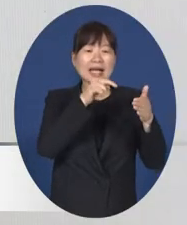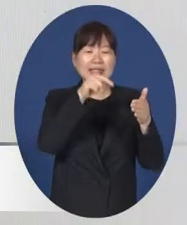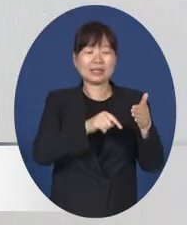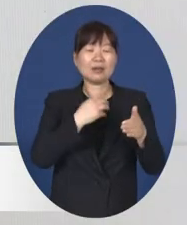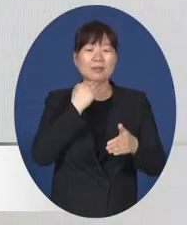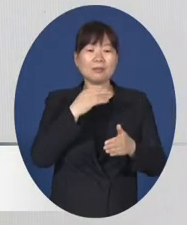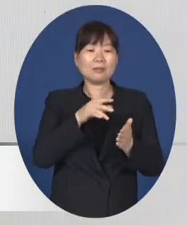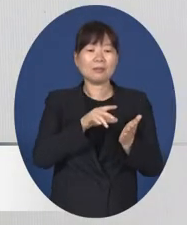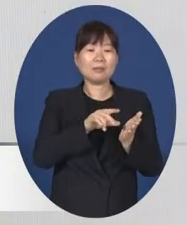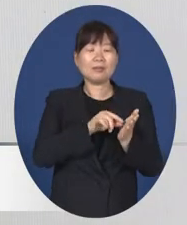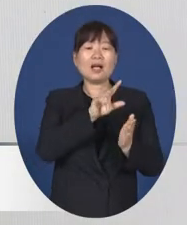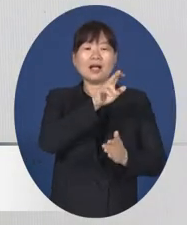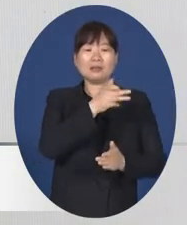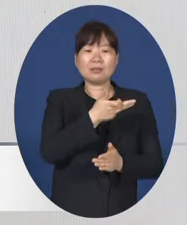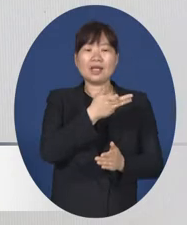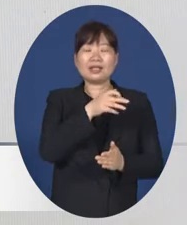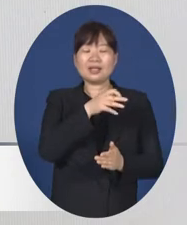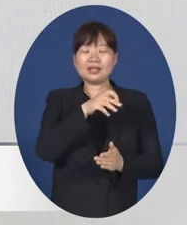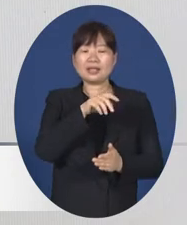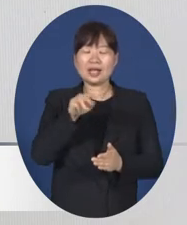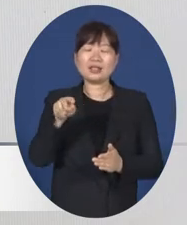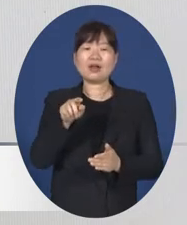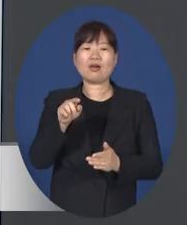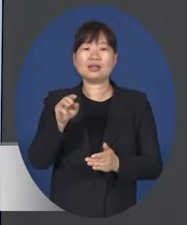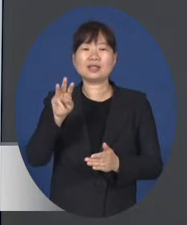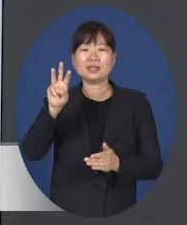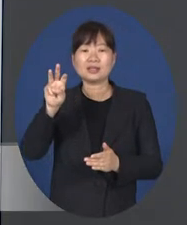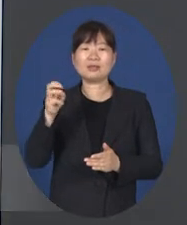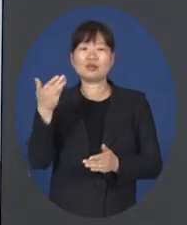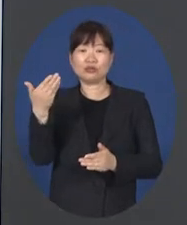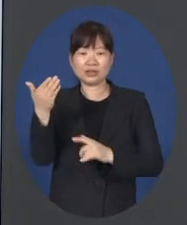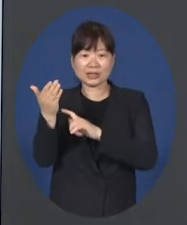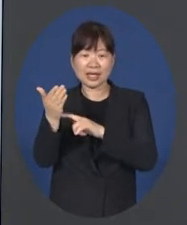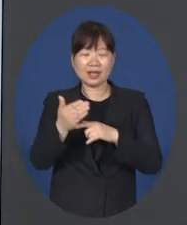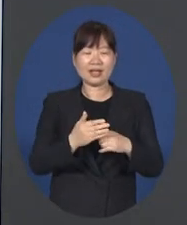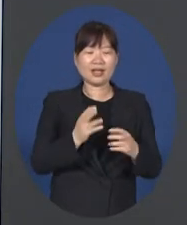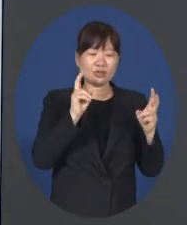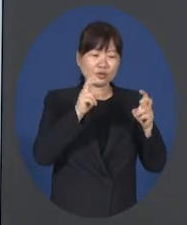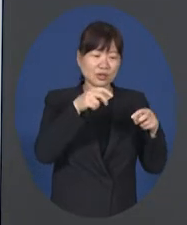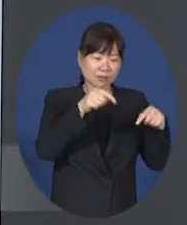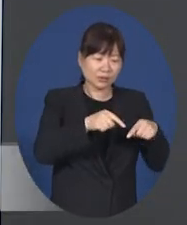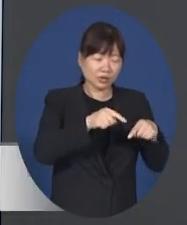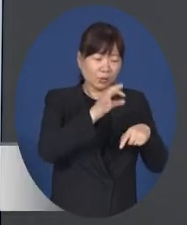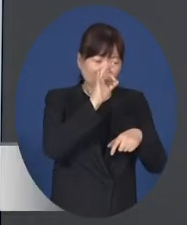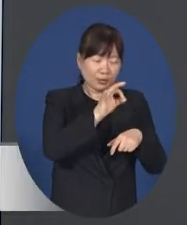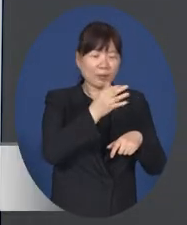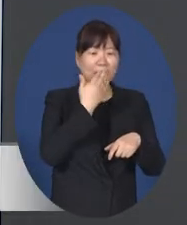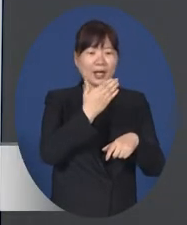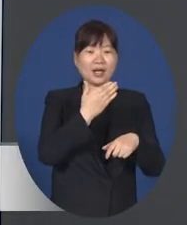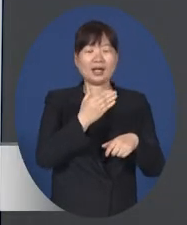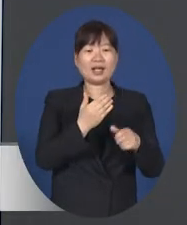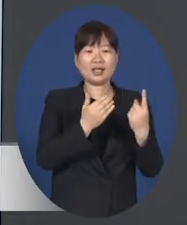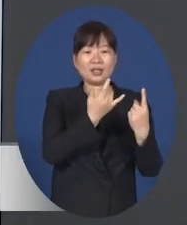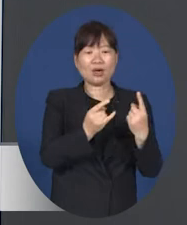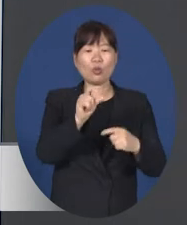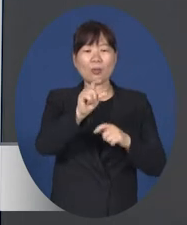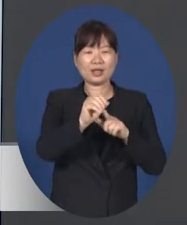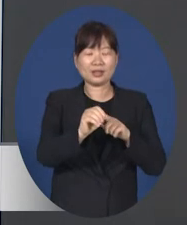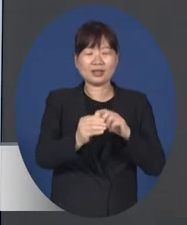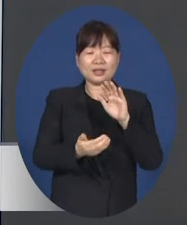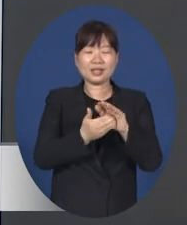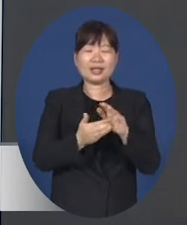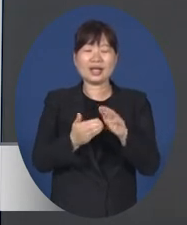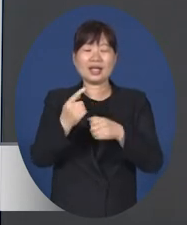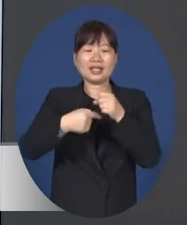사는 만 18세에서 39세 청년으로 취업 면접을 보면 받을 수 있습니다 회당 옴 언어 c 1회에 최대